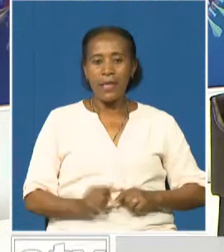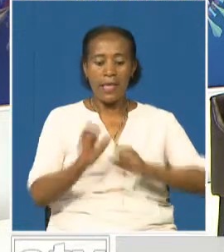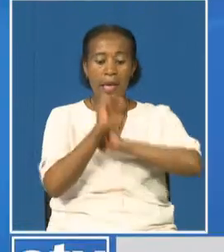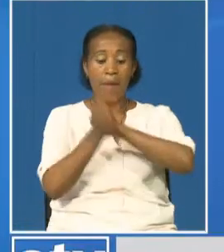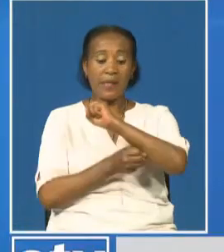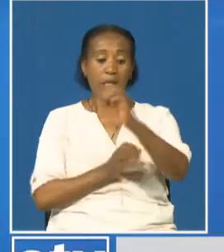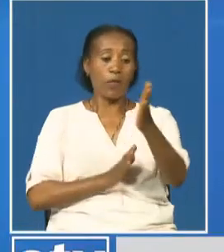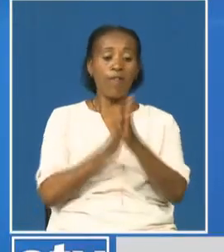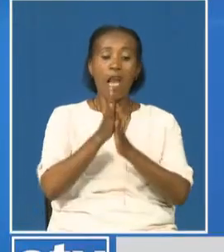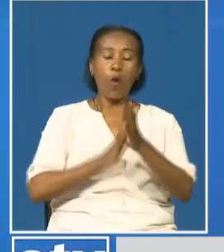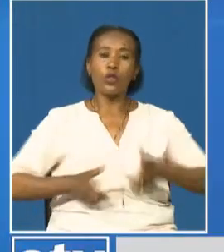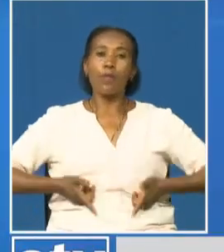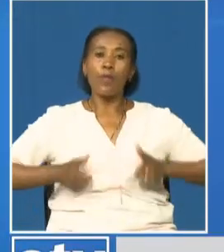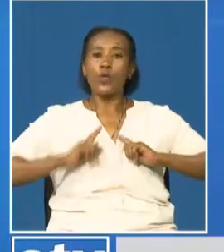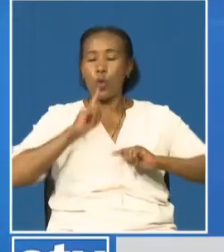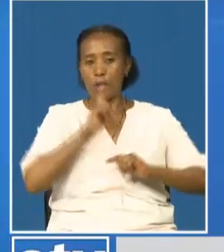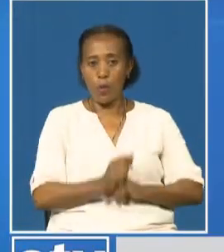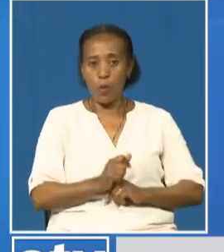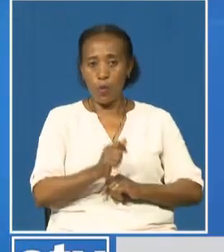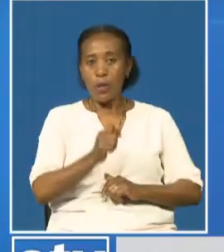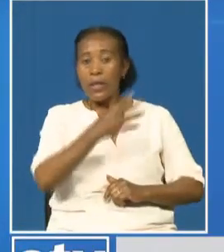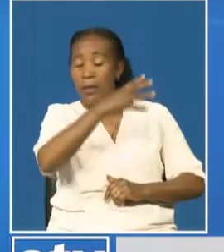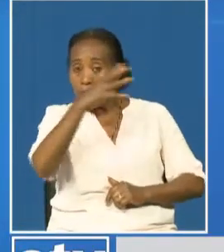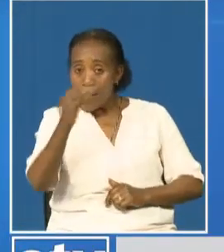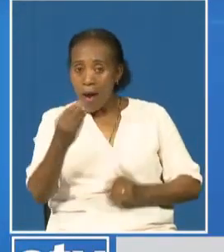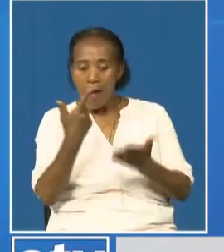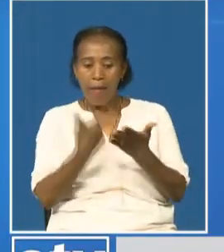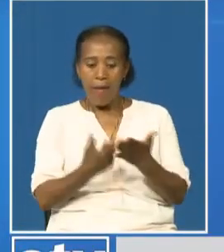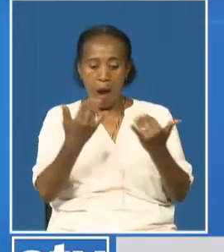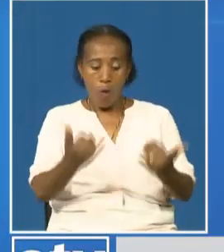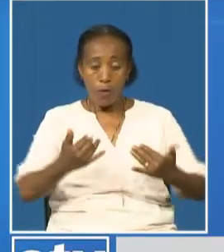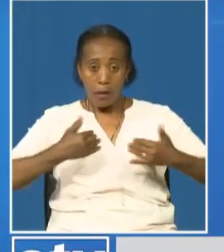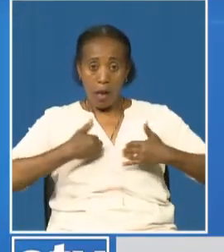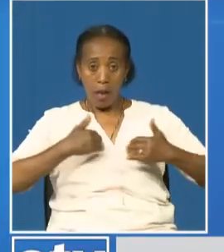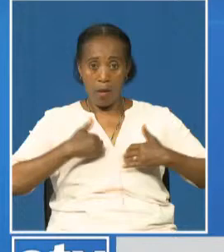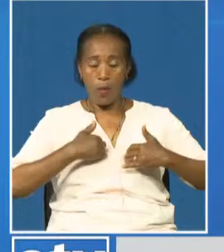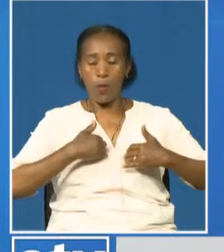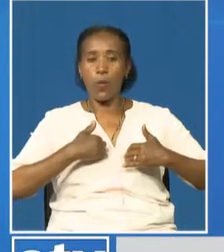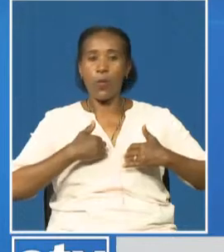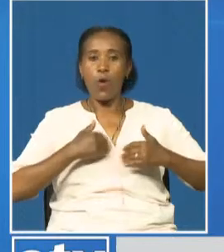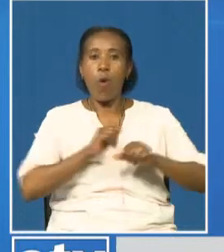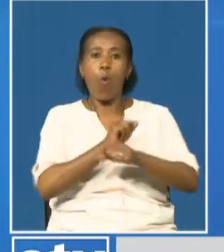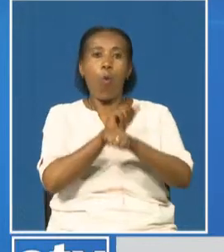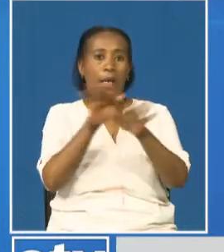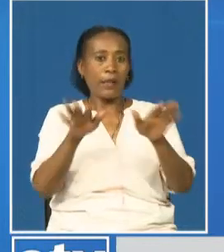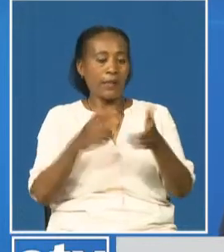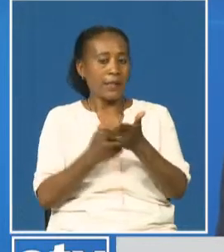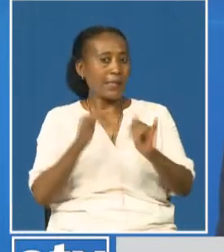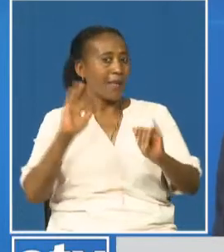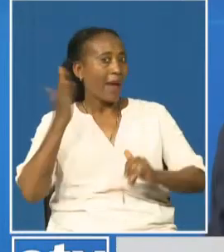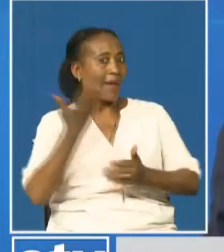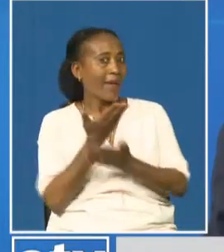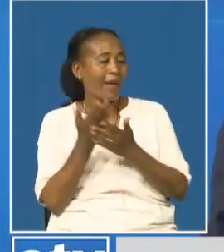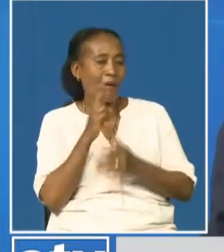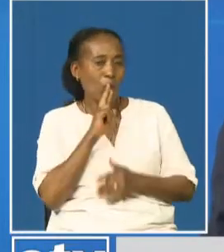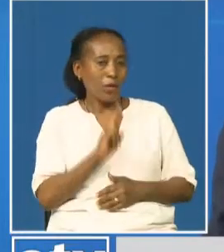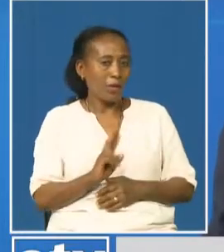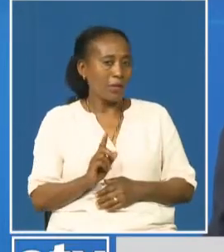የመመስረት ፍላጎት መኖር ነው እና ይሄ አሁን ያለው ወረርሽኝ እንደዚህ አይነት ነገሮችን